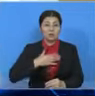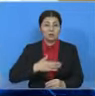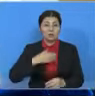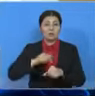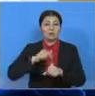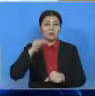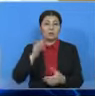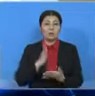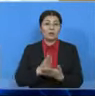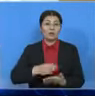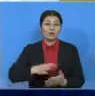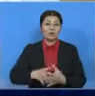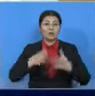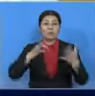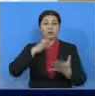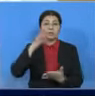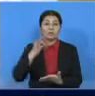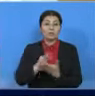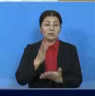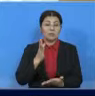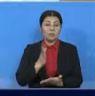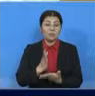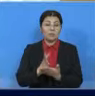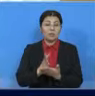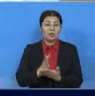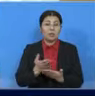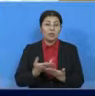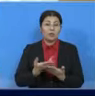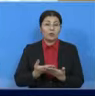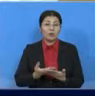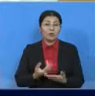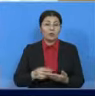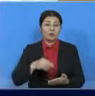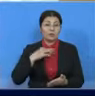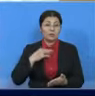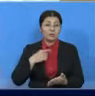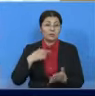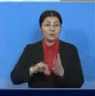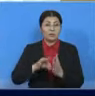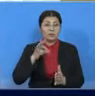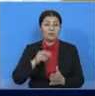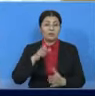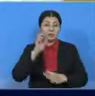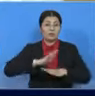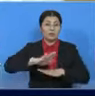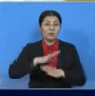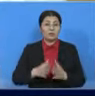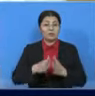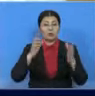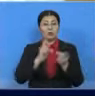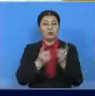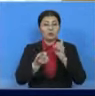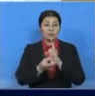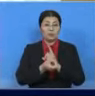бар, және де үлкен жауапкершілік сезімі бар. Себебі бүгінгі біздің берген дауысымыз бұл мемлекетіміздегі үлкен өзгертулерге алып